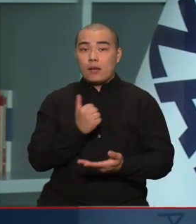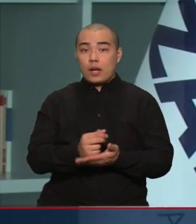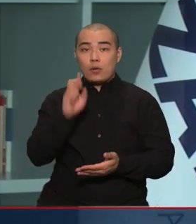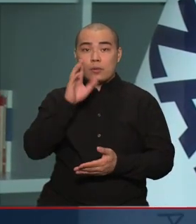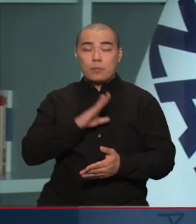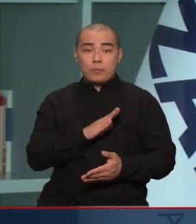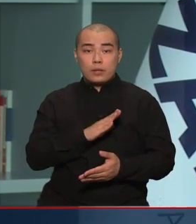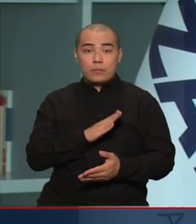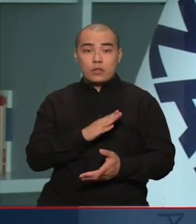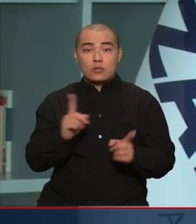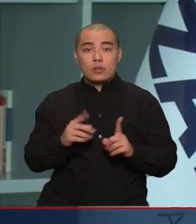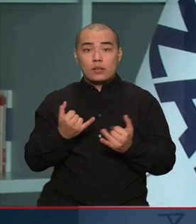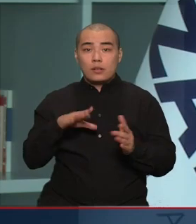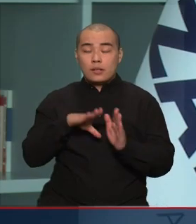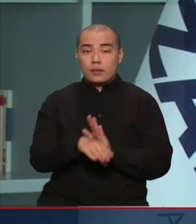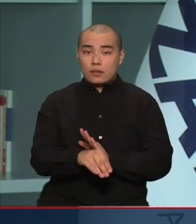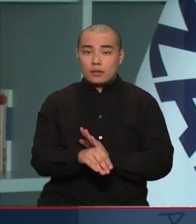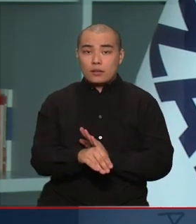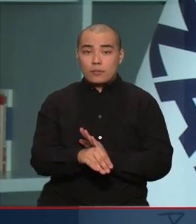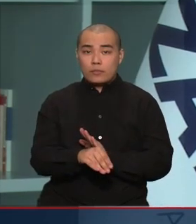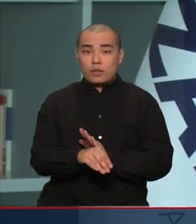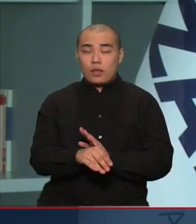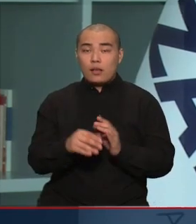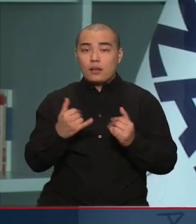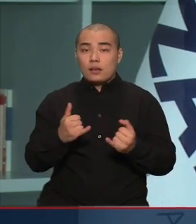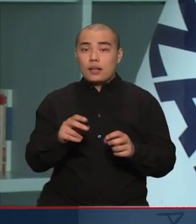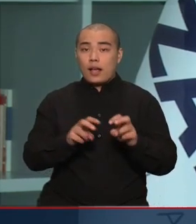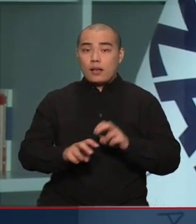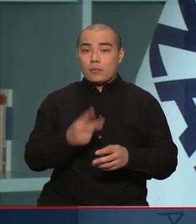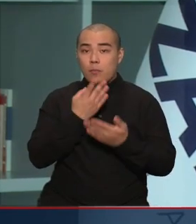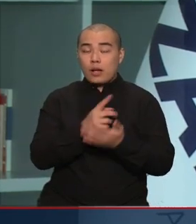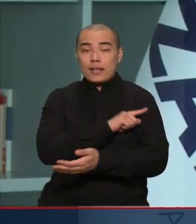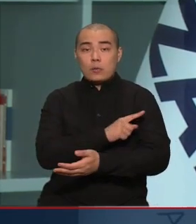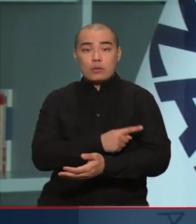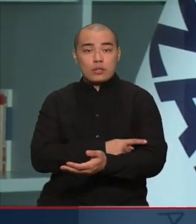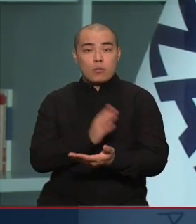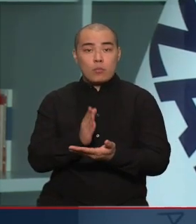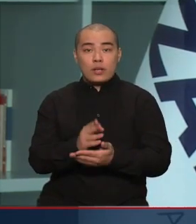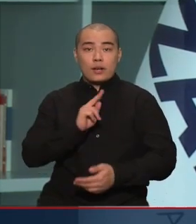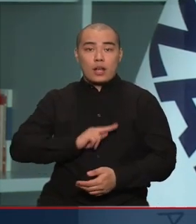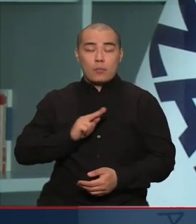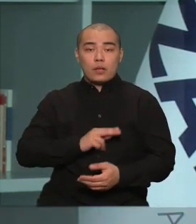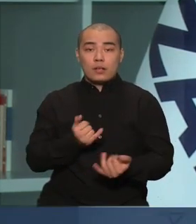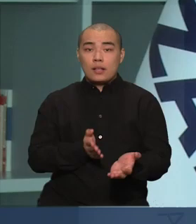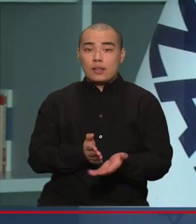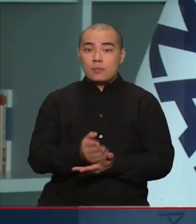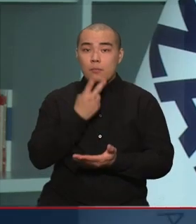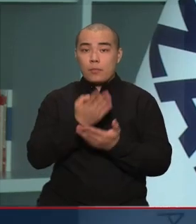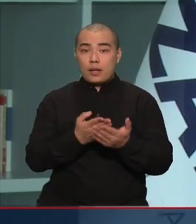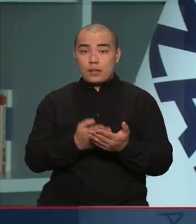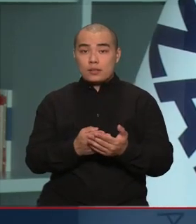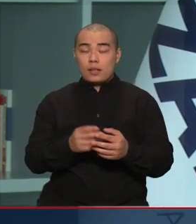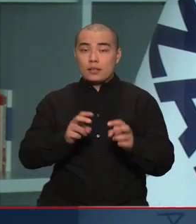было поручение, в том числе по геологоразведке, то есть усилить работу по геологоразведке, мы как